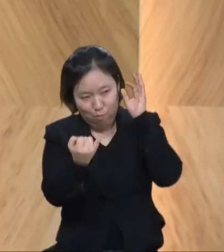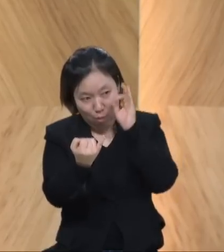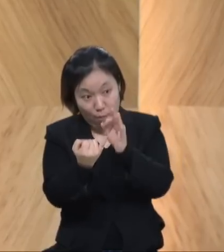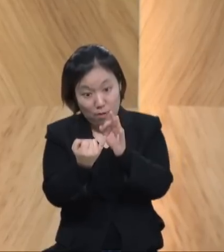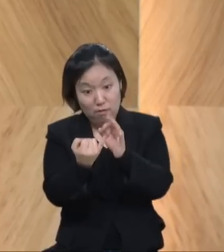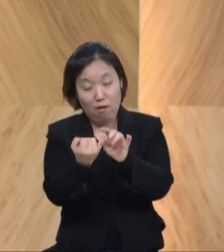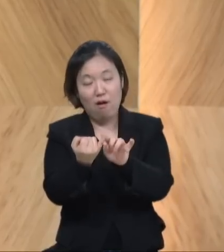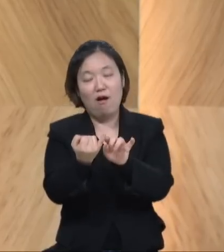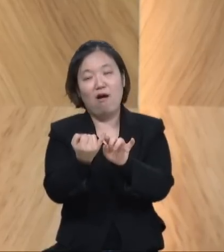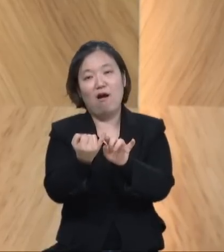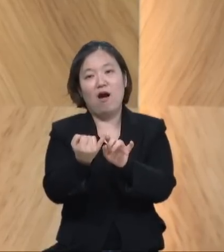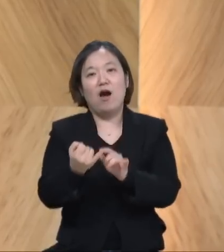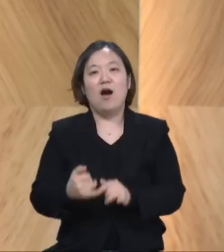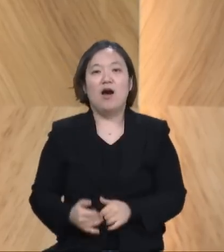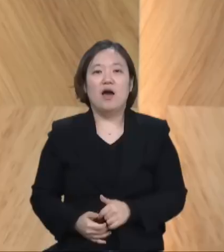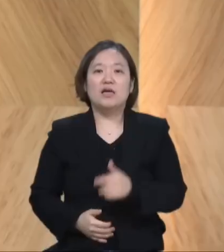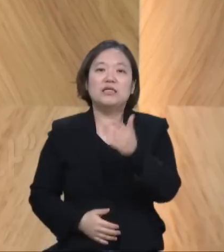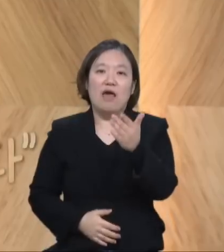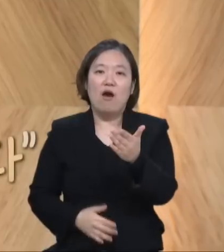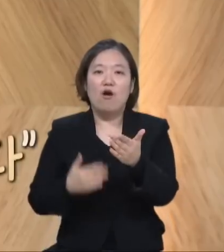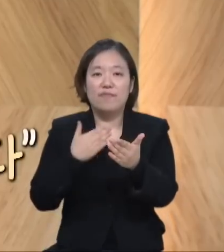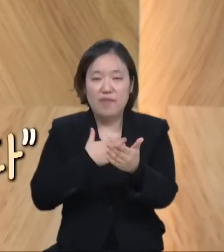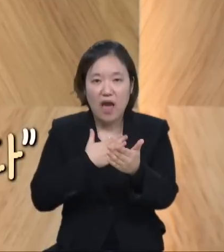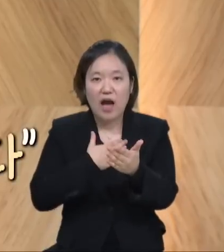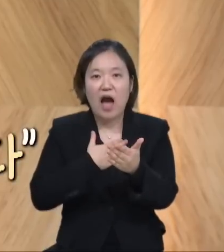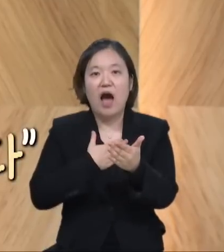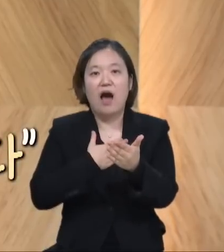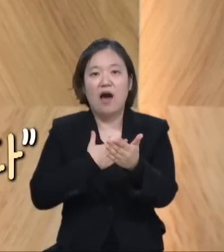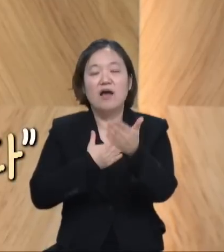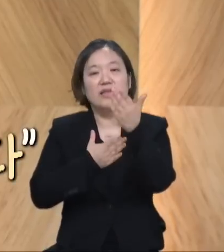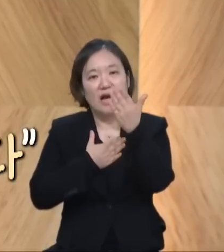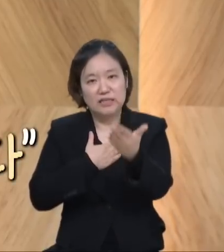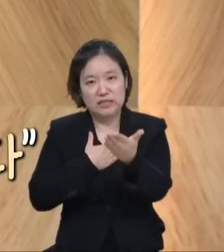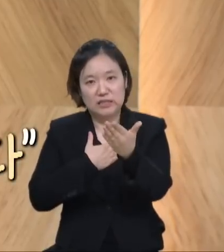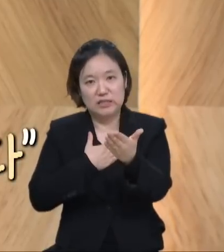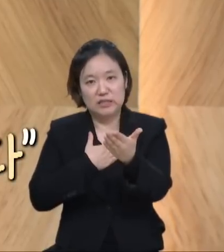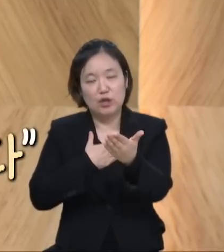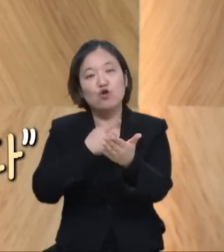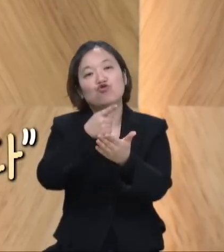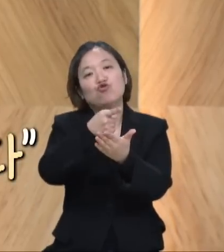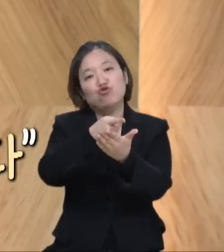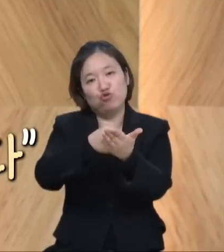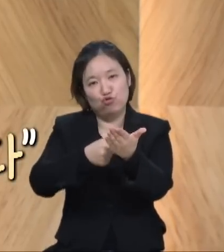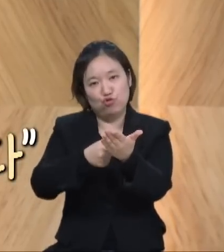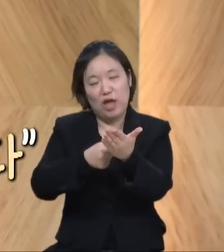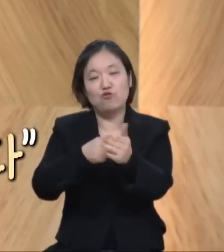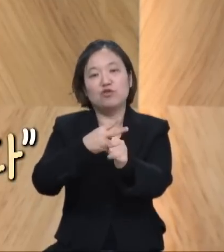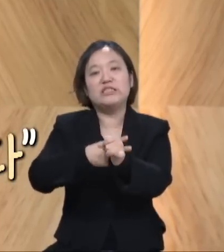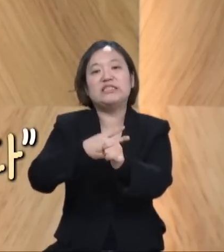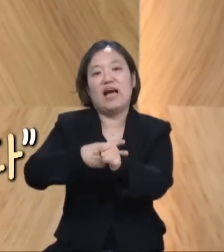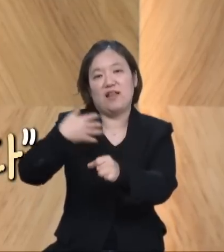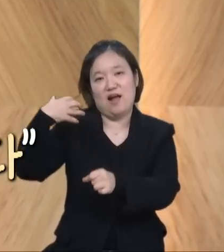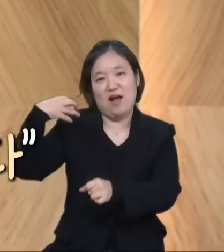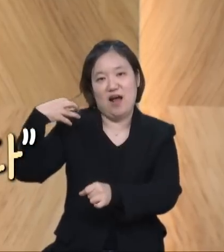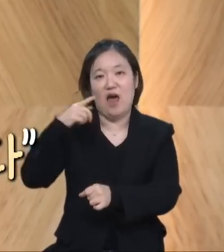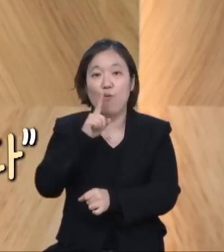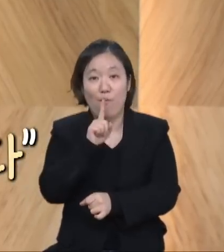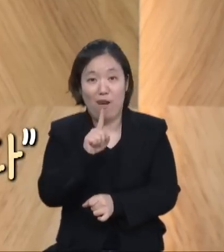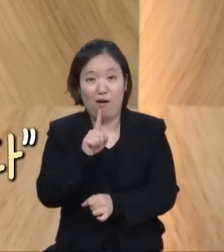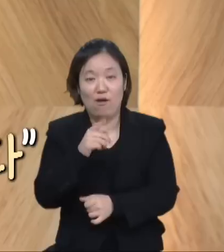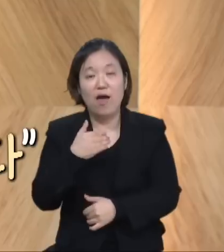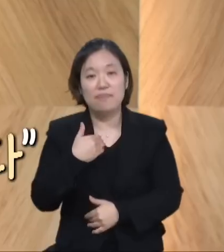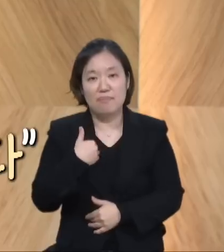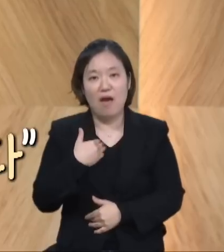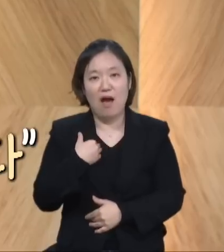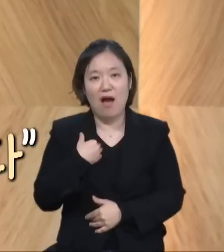내가 너를 수술해 줄 의사다 내가 너를